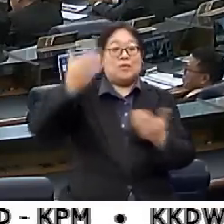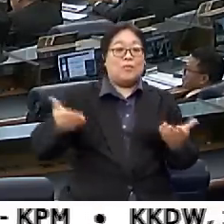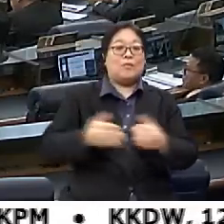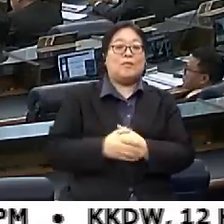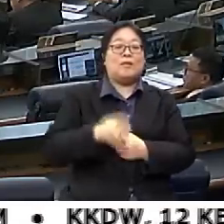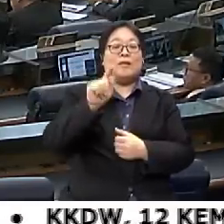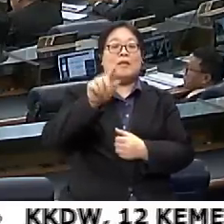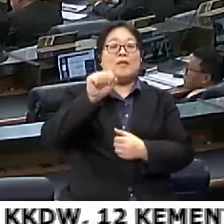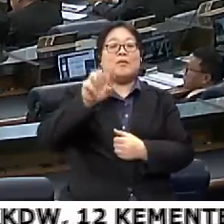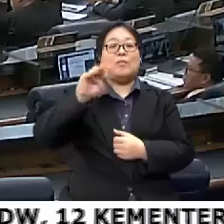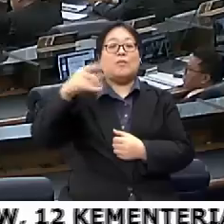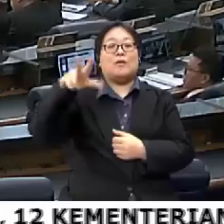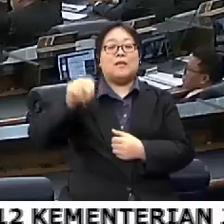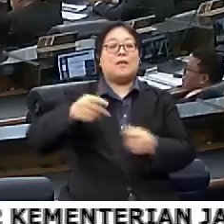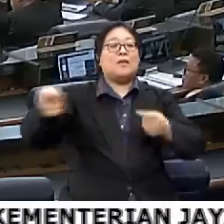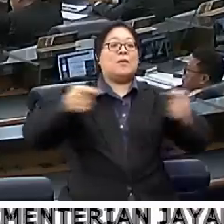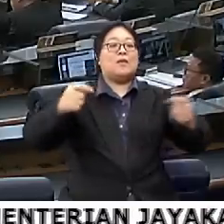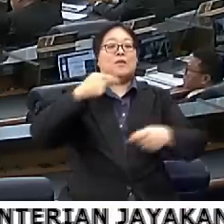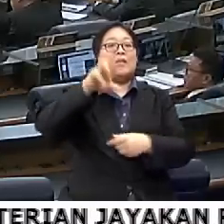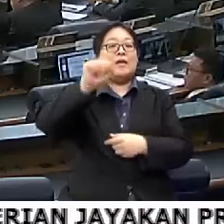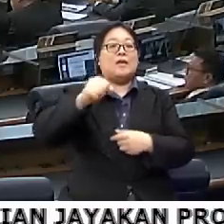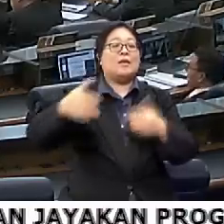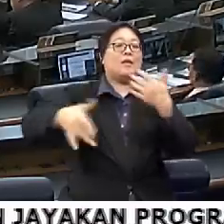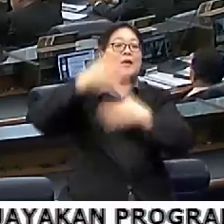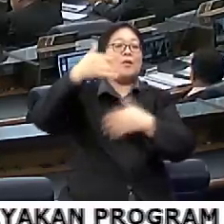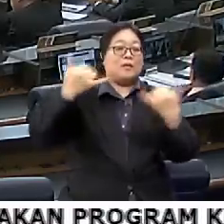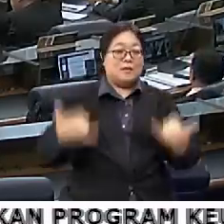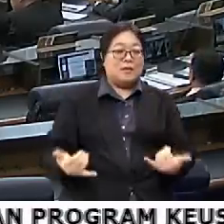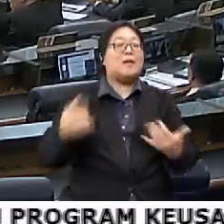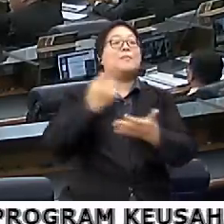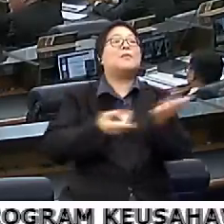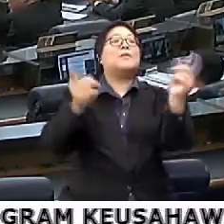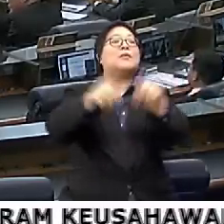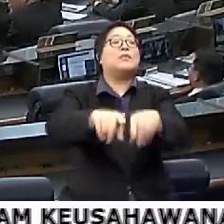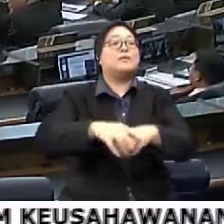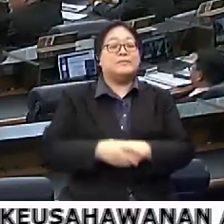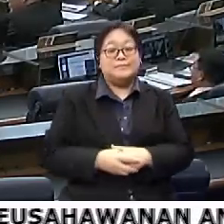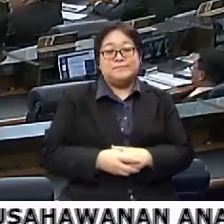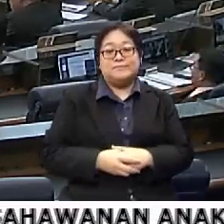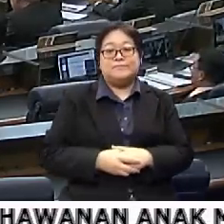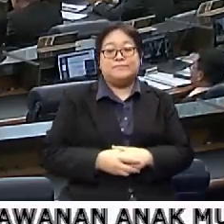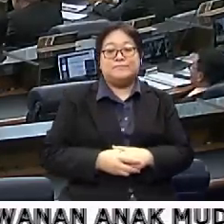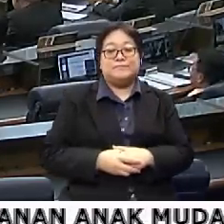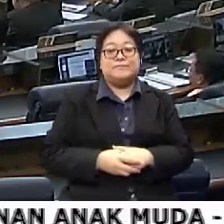Tan Sri Mohamuddin yang mempelopori GRS ini pada peringkat awal. Sekarang apa sudah jadi?